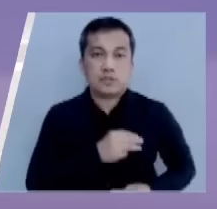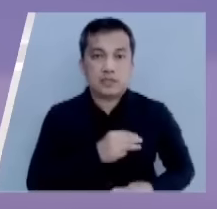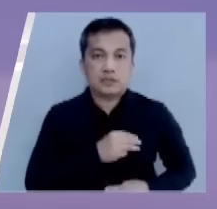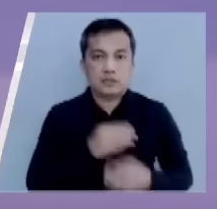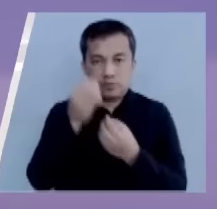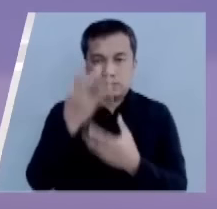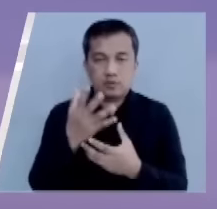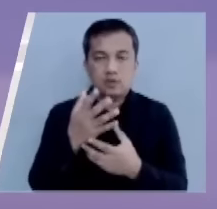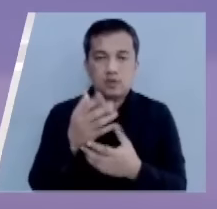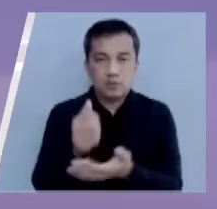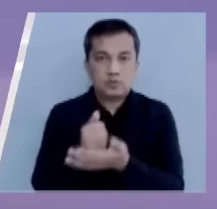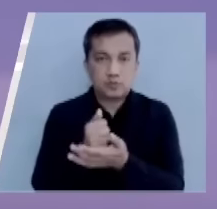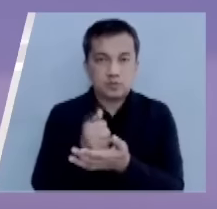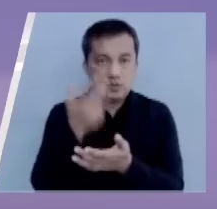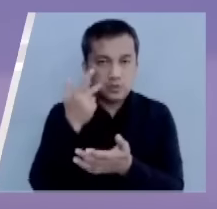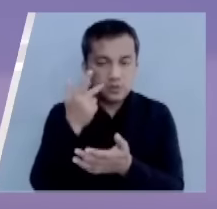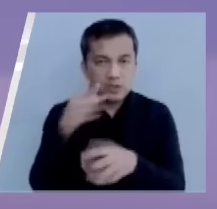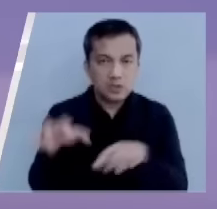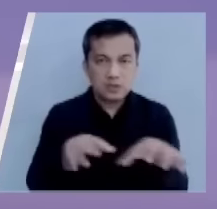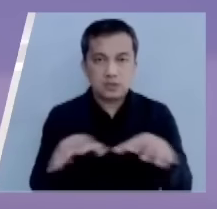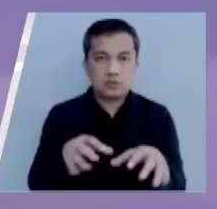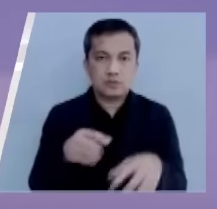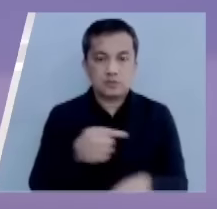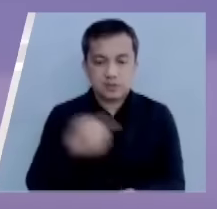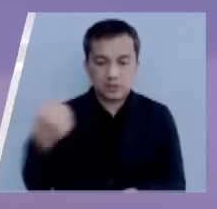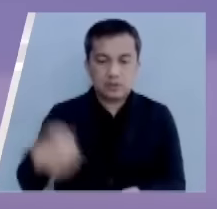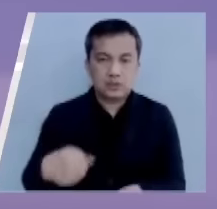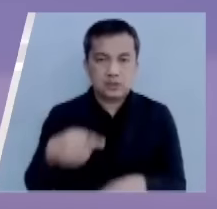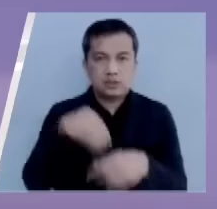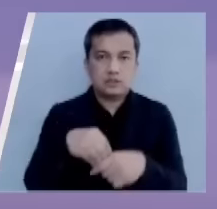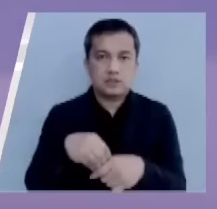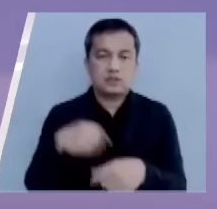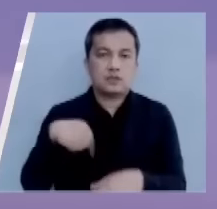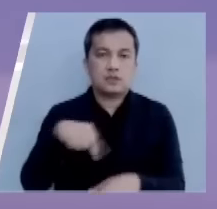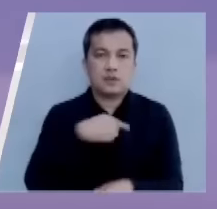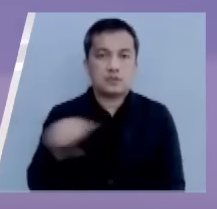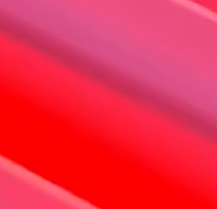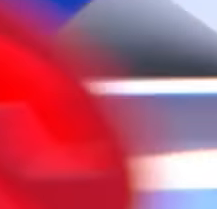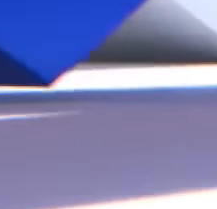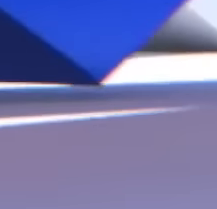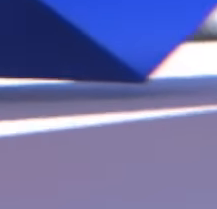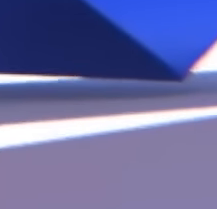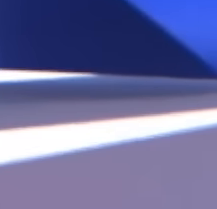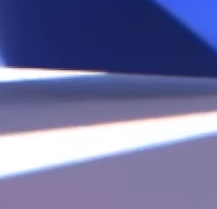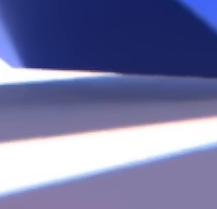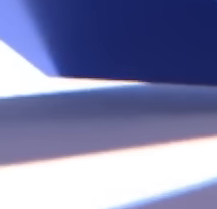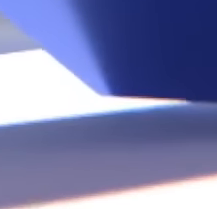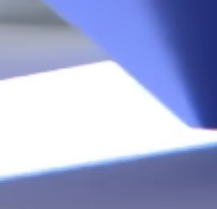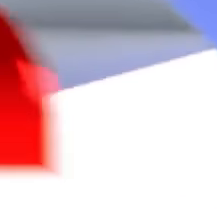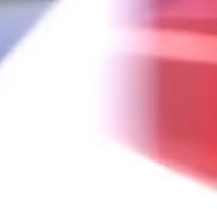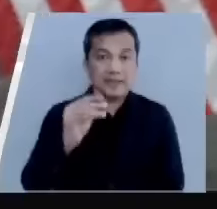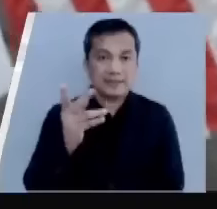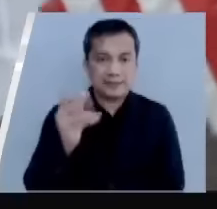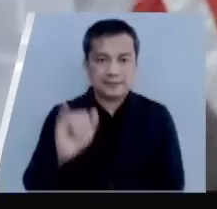sa pag-alam sa galaw ng China sa loob ng ating teritoryo. Nakatutok si Maki Pulido.